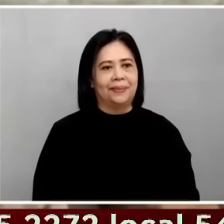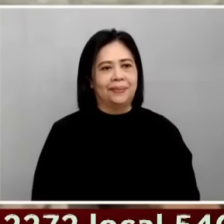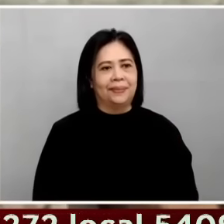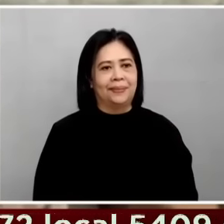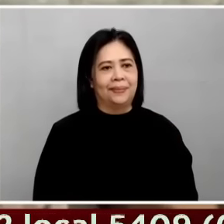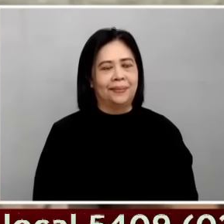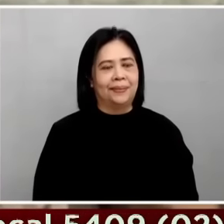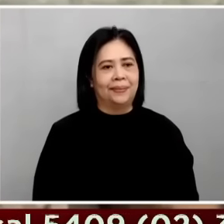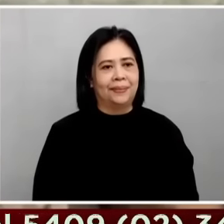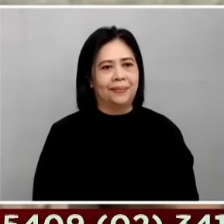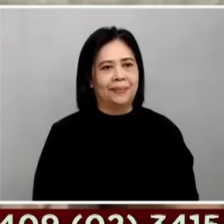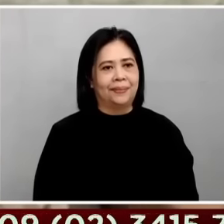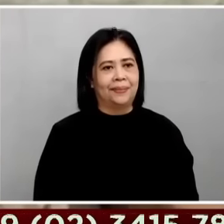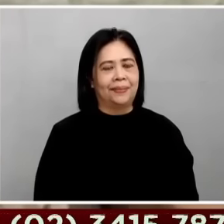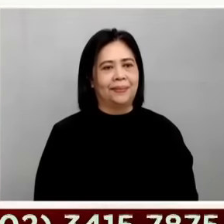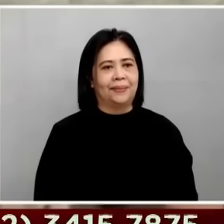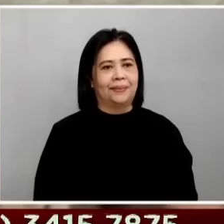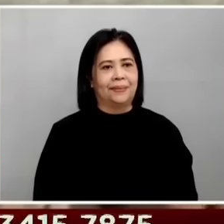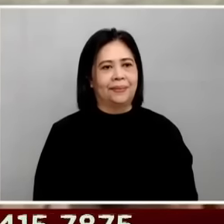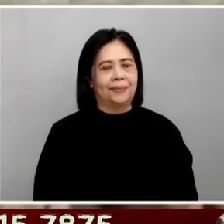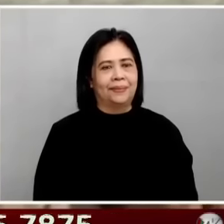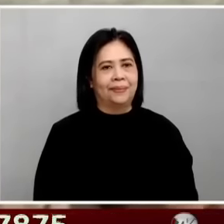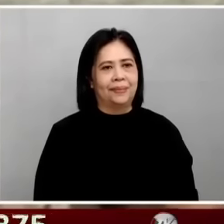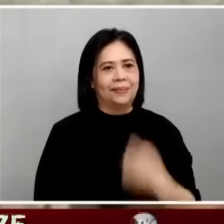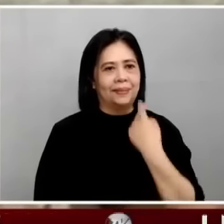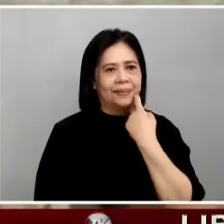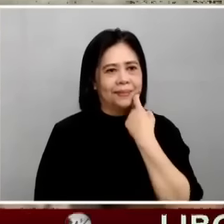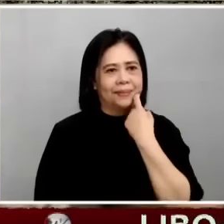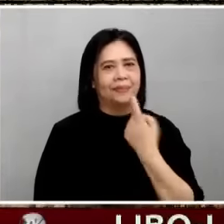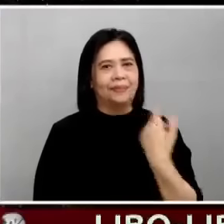maalis, sir. Sobra-sobra, sir. At kanina doon ang kaba